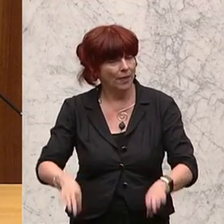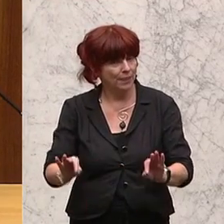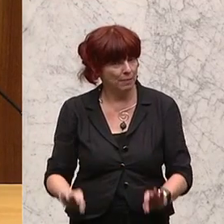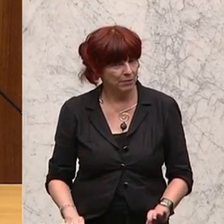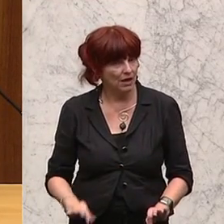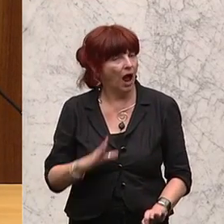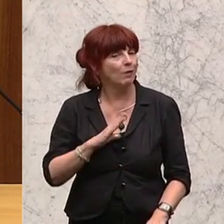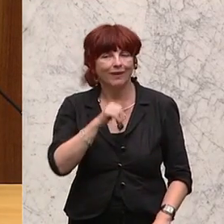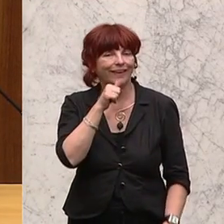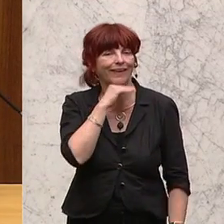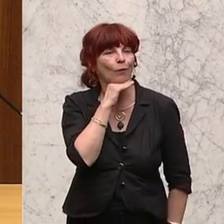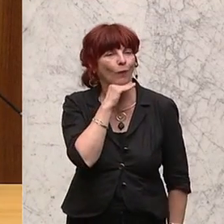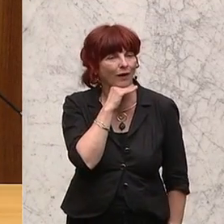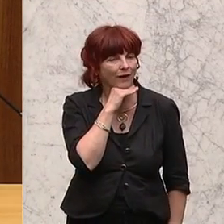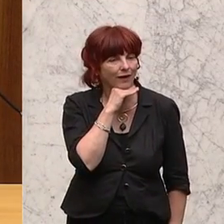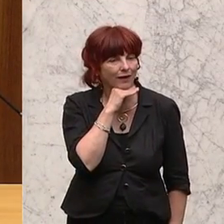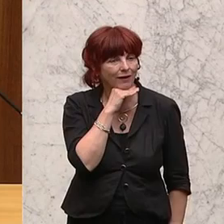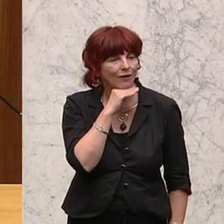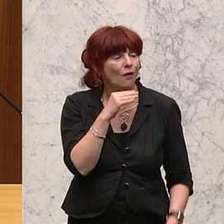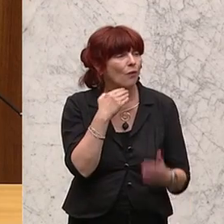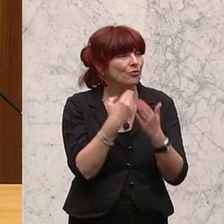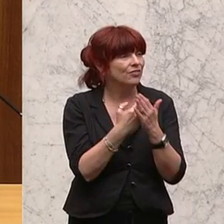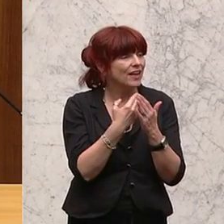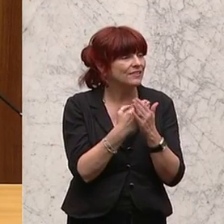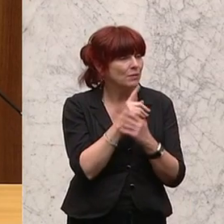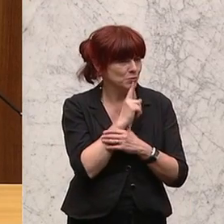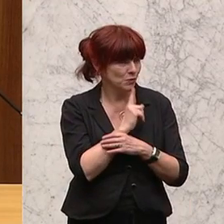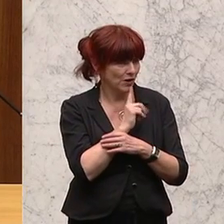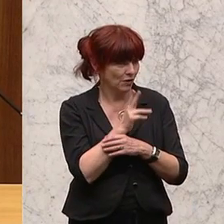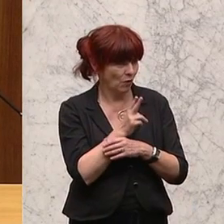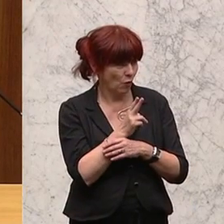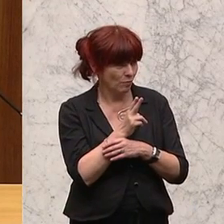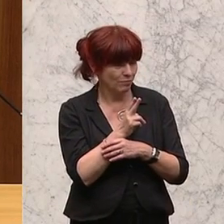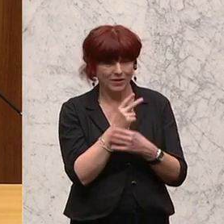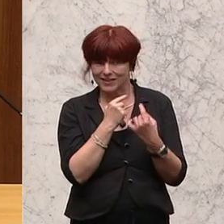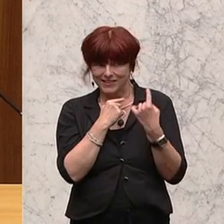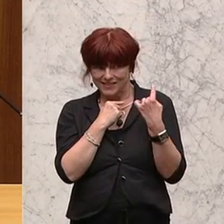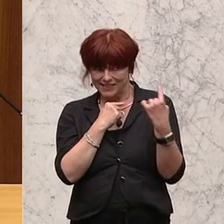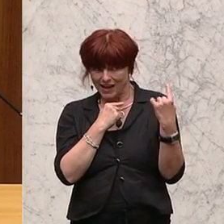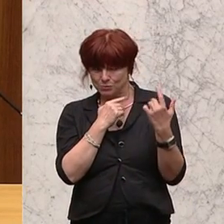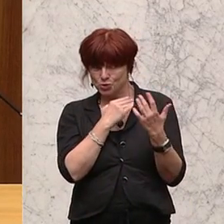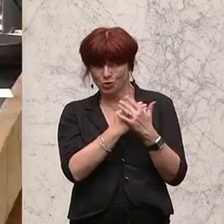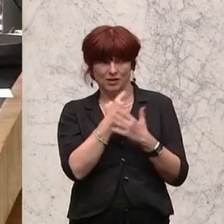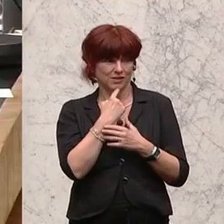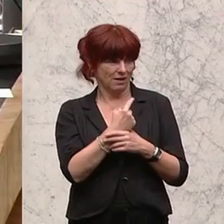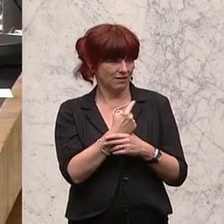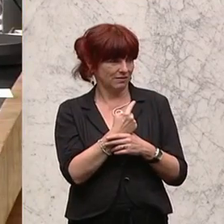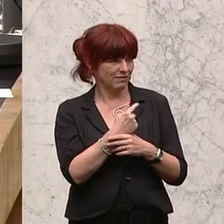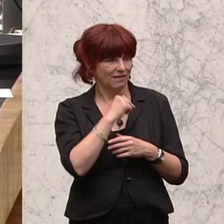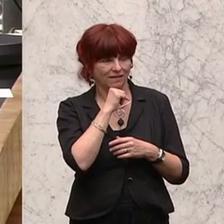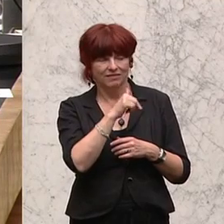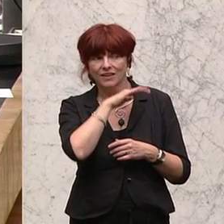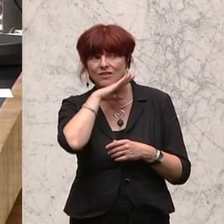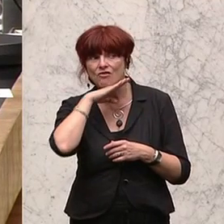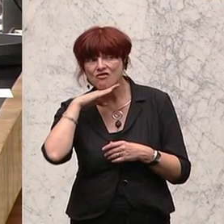deshalb zu wenig. Und da sind sie ja selbst auch jene, die das uns auch schon gesagt hat, dass sie sich nicht viel